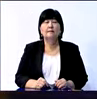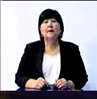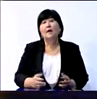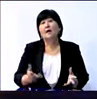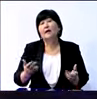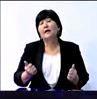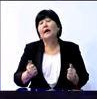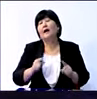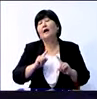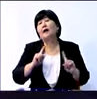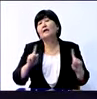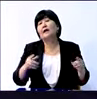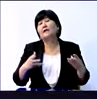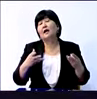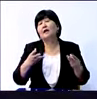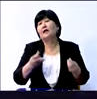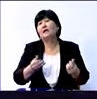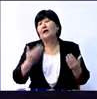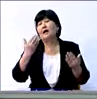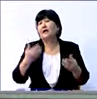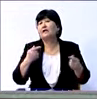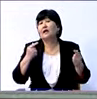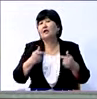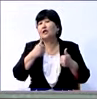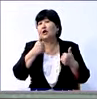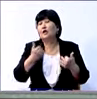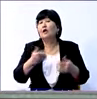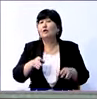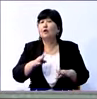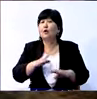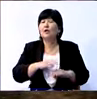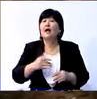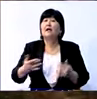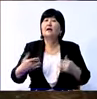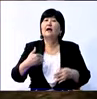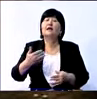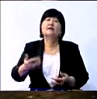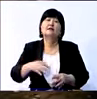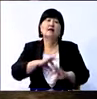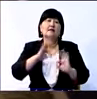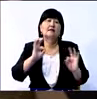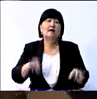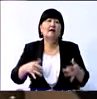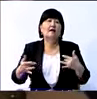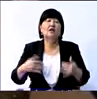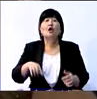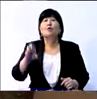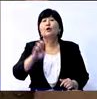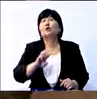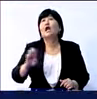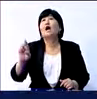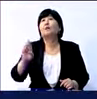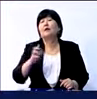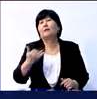Тәңірдің жазғанына ешкімде қарсы тұралмасы анық. Сумажал театр саңылағы талантты актриса Үмігүлсін